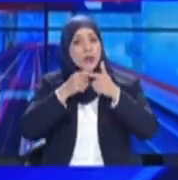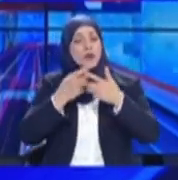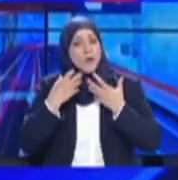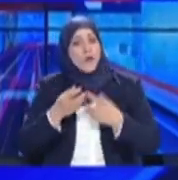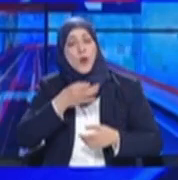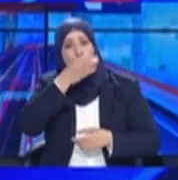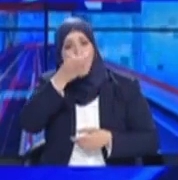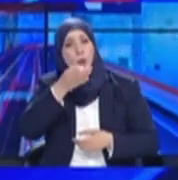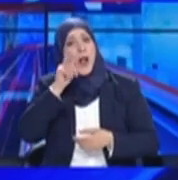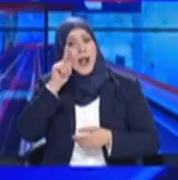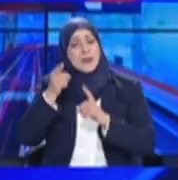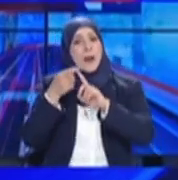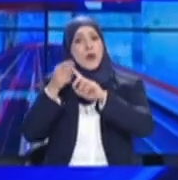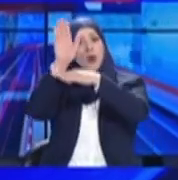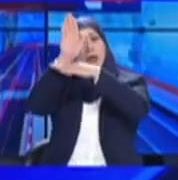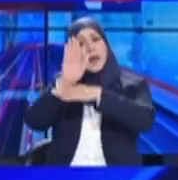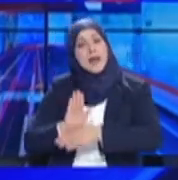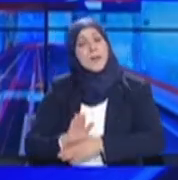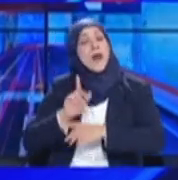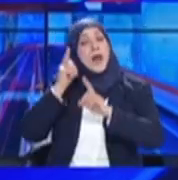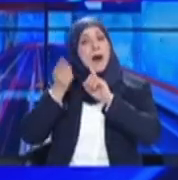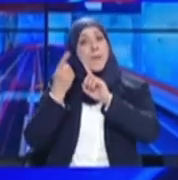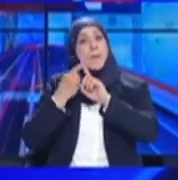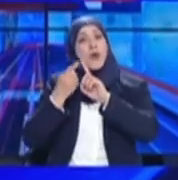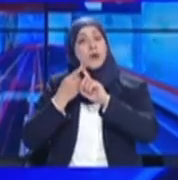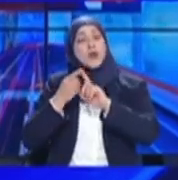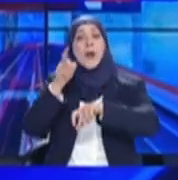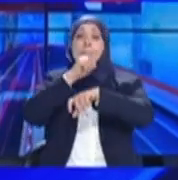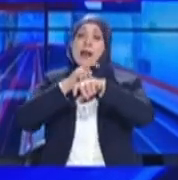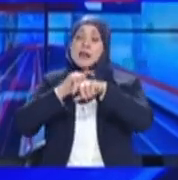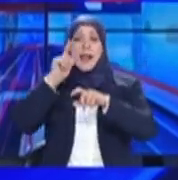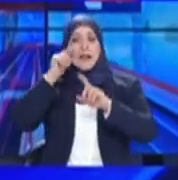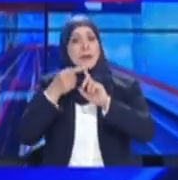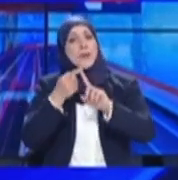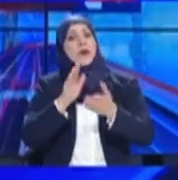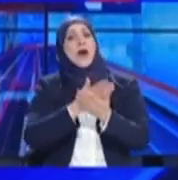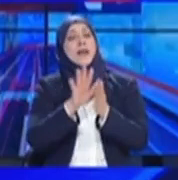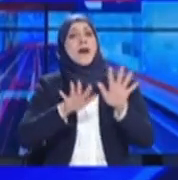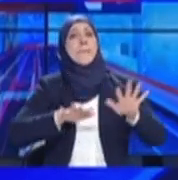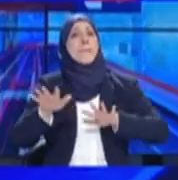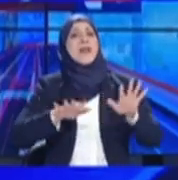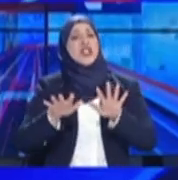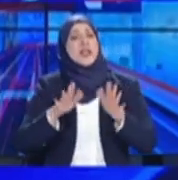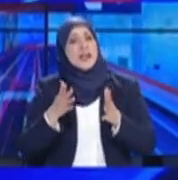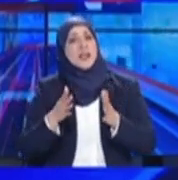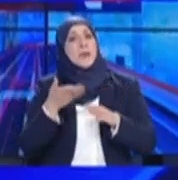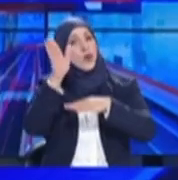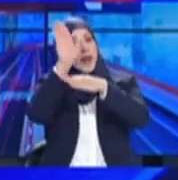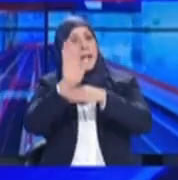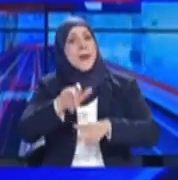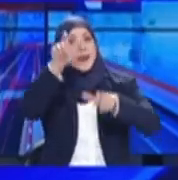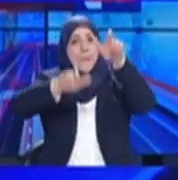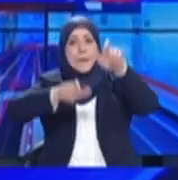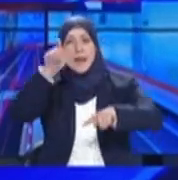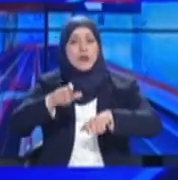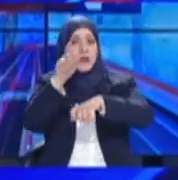الاحاطه لابد منها من ال ال ال البلديه الاحاطه بع وانها وفي تكوينهم